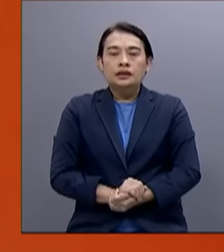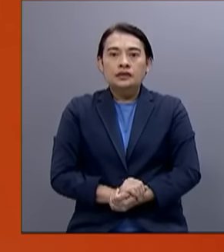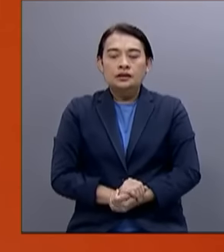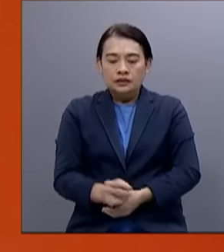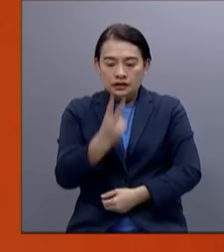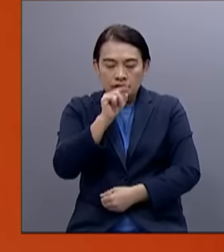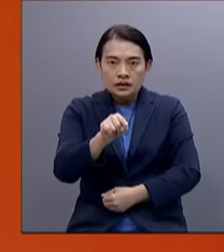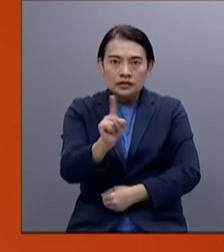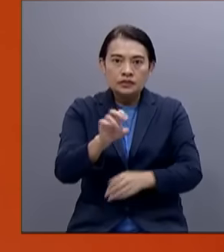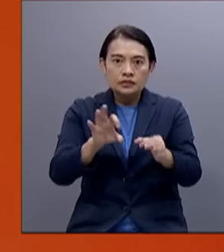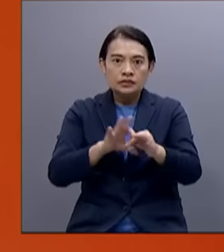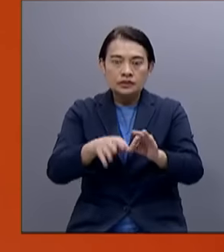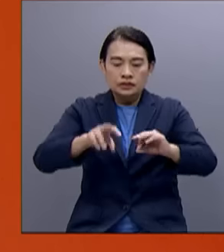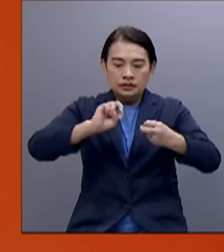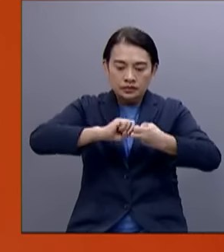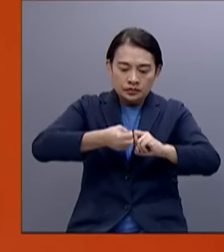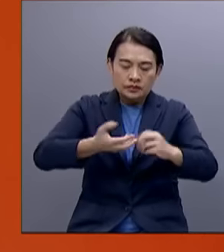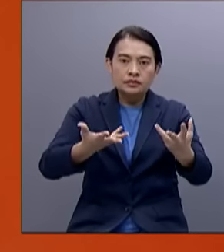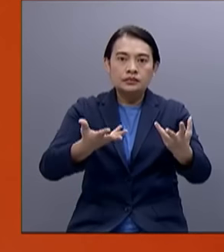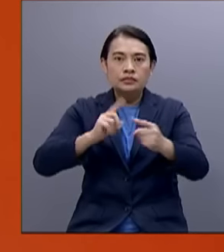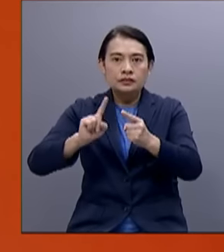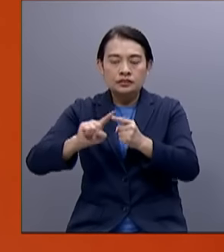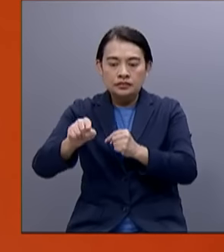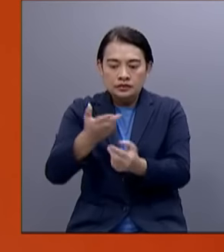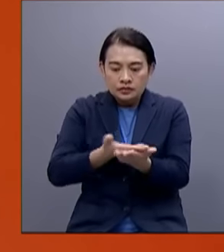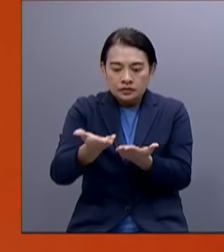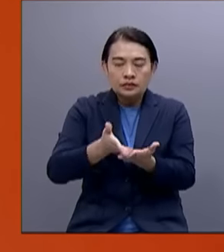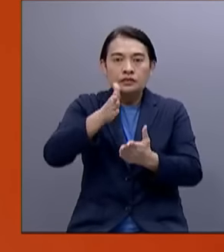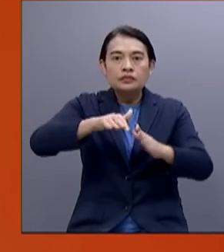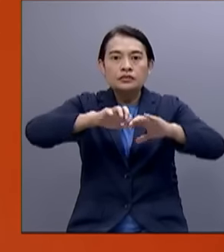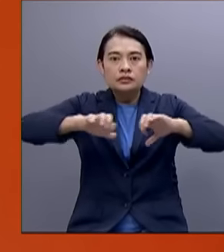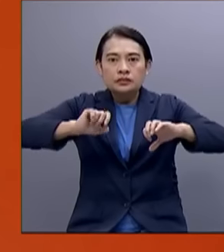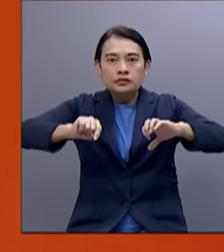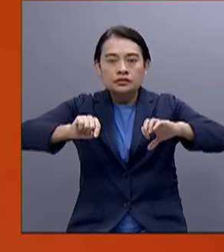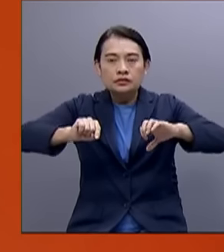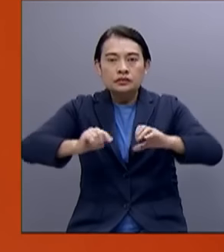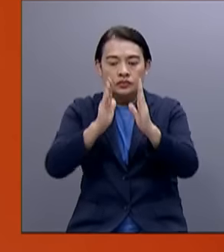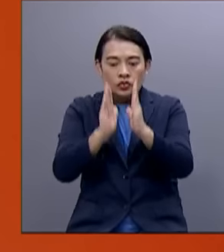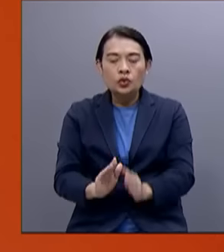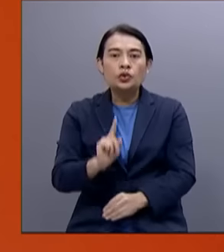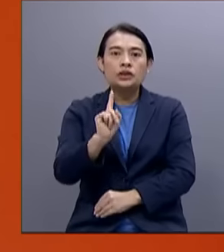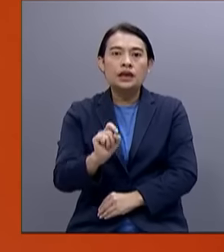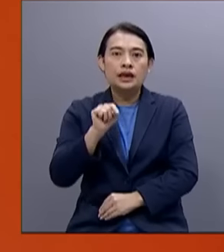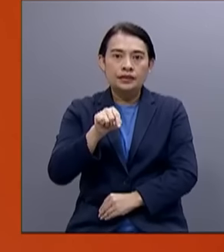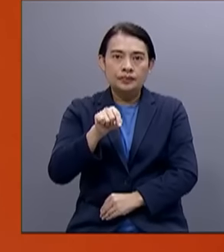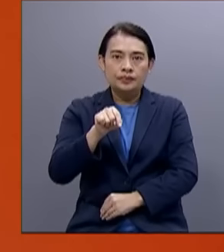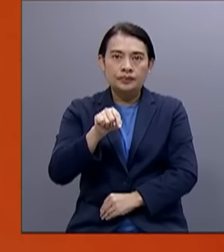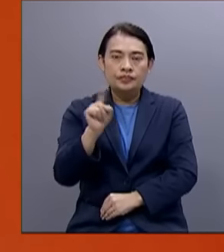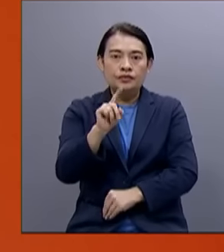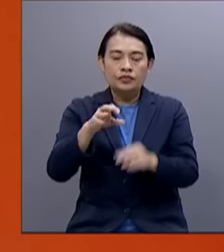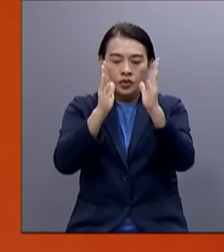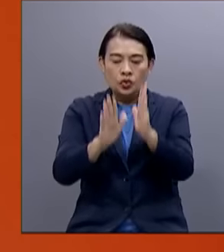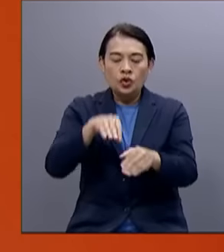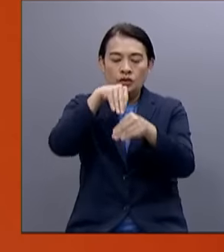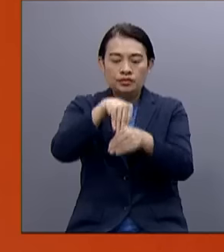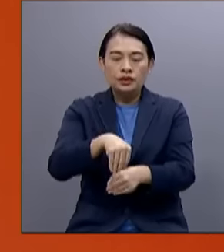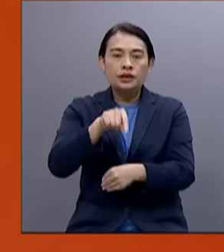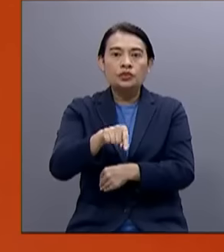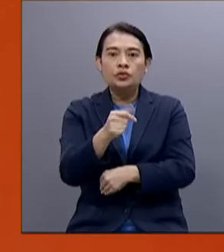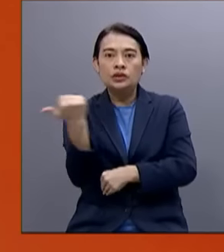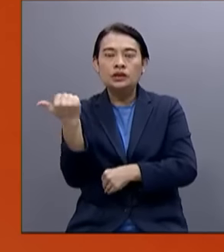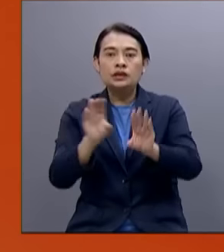ด็นเรื่องของการขัดประโยชน์ในการรับซื้อทุเรียนค่ะเนื่องจากว่าผู้เสียชีวิตนั้นเป็นคนจากพื้นที่อื่นแล้วก็มาเปิดแผงรับ